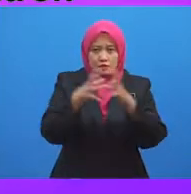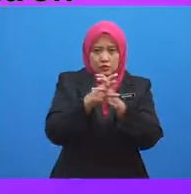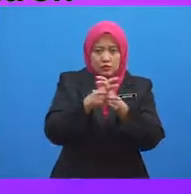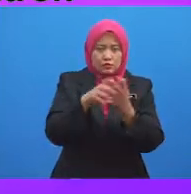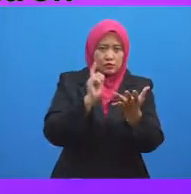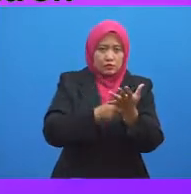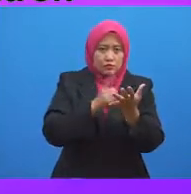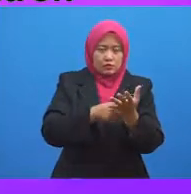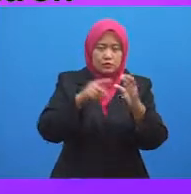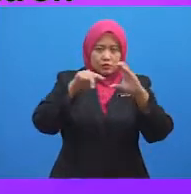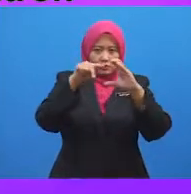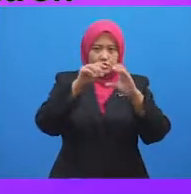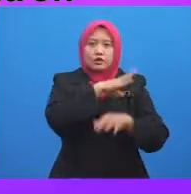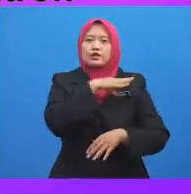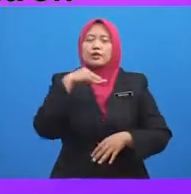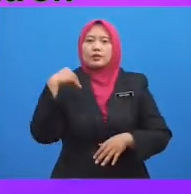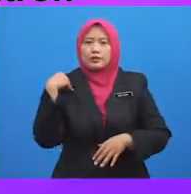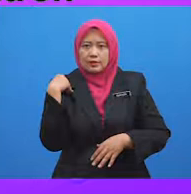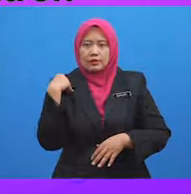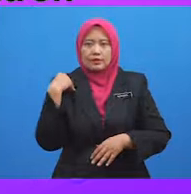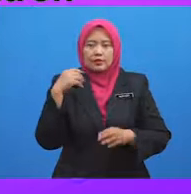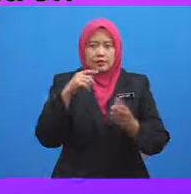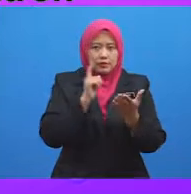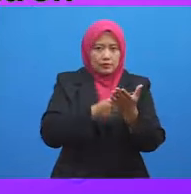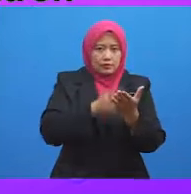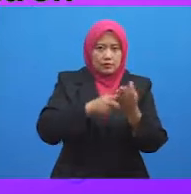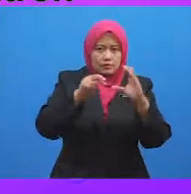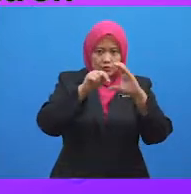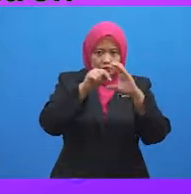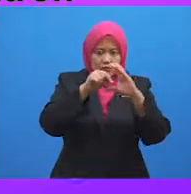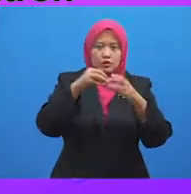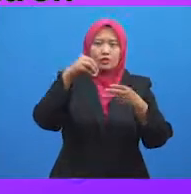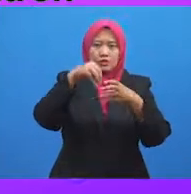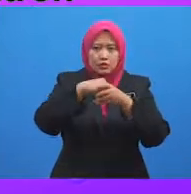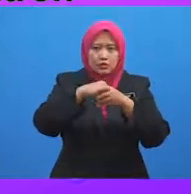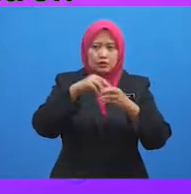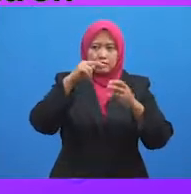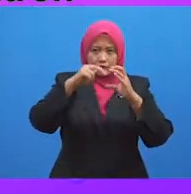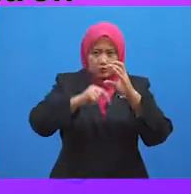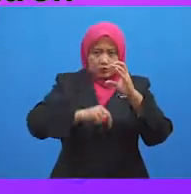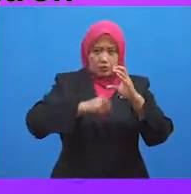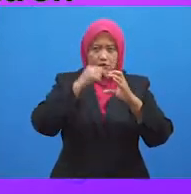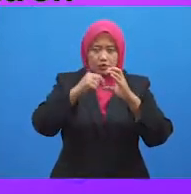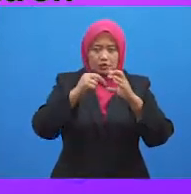proton dan bilangan neutron dalam nukleus atom,